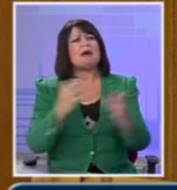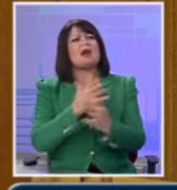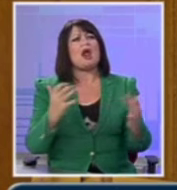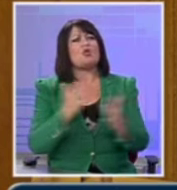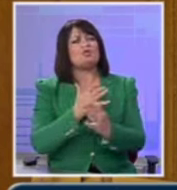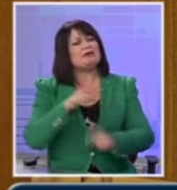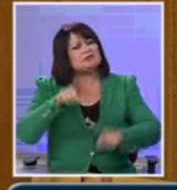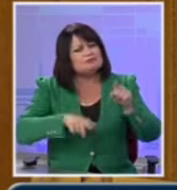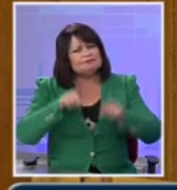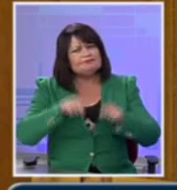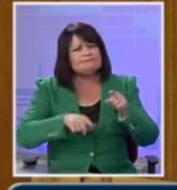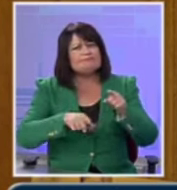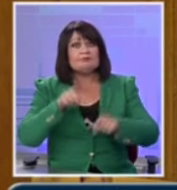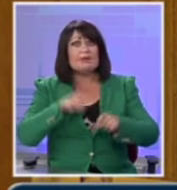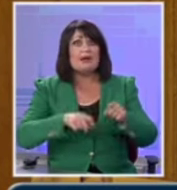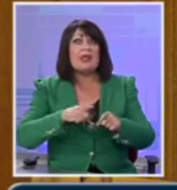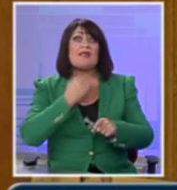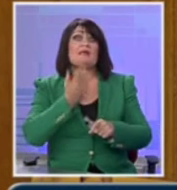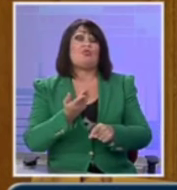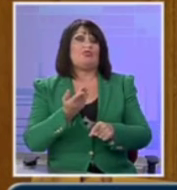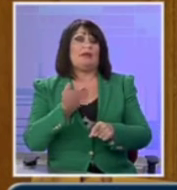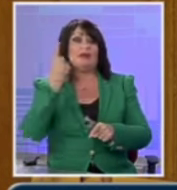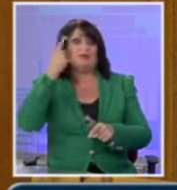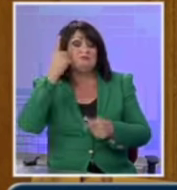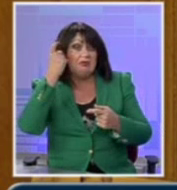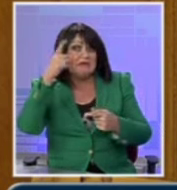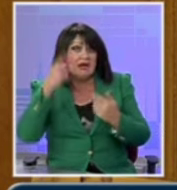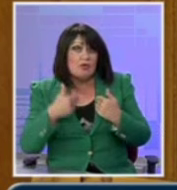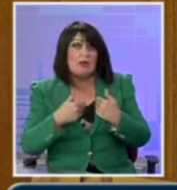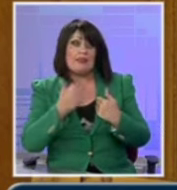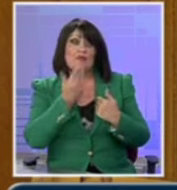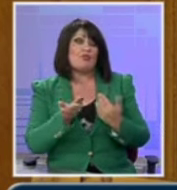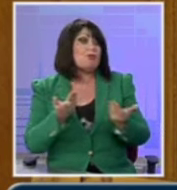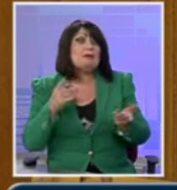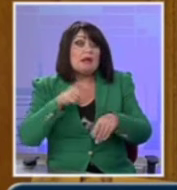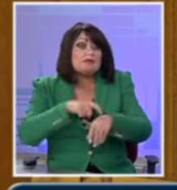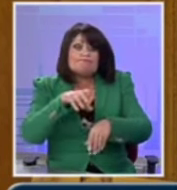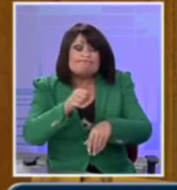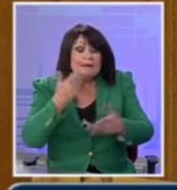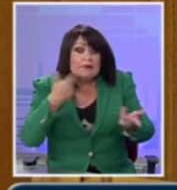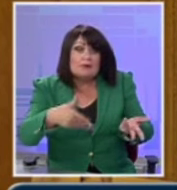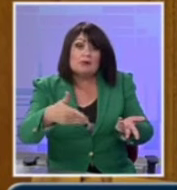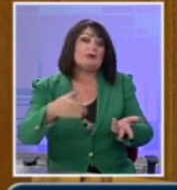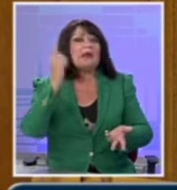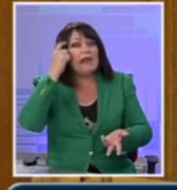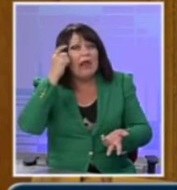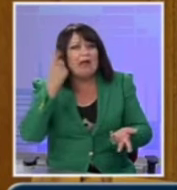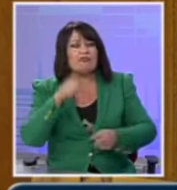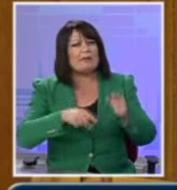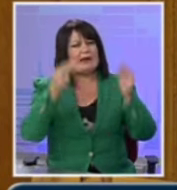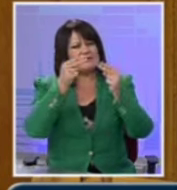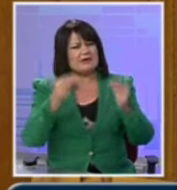μερικές φορές και μη ελεγχόμενους. Μπορούμε όμως να εντοπίσουμε ορισμένα στοιχεία που